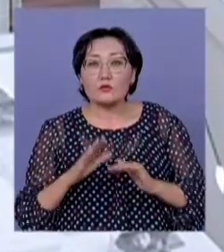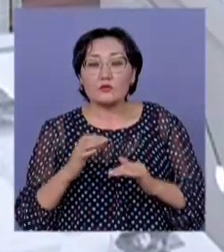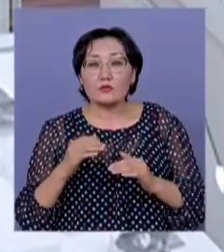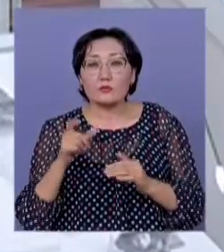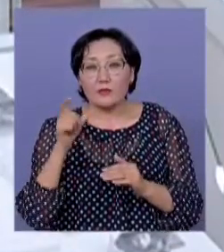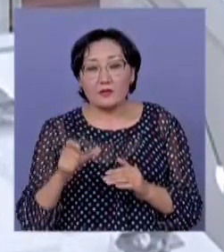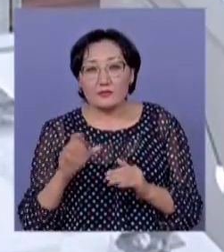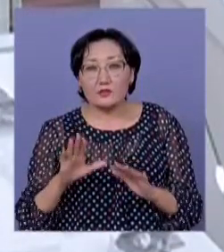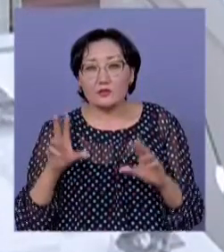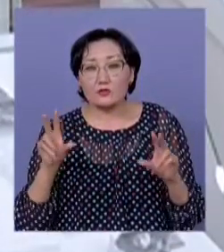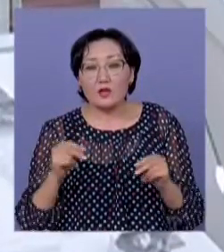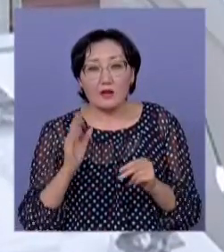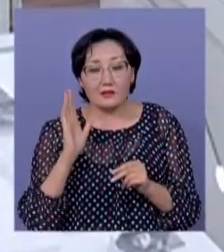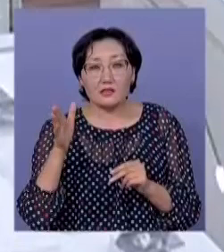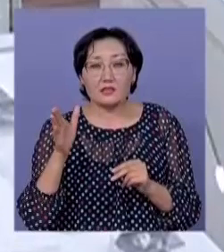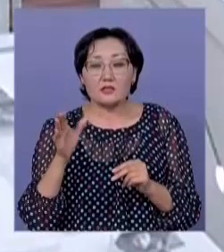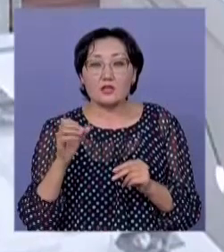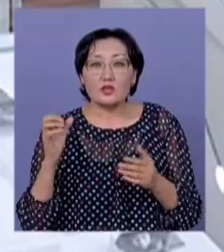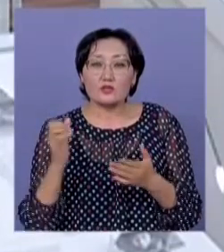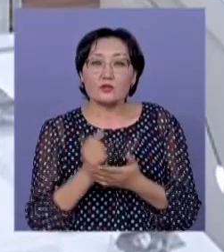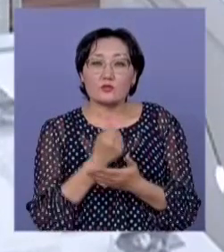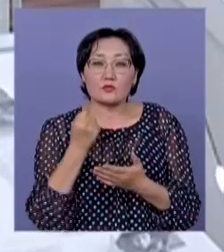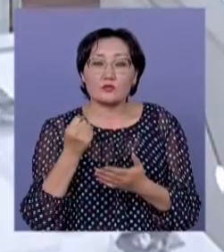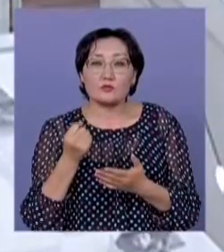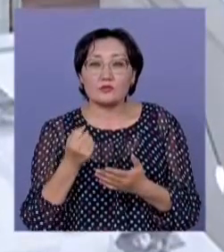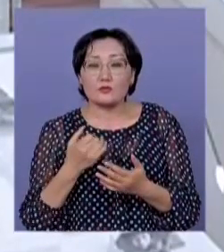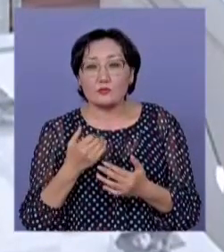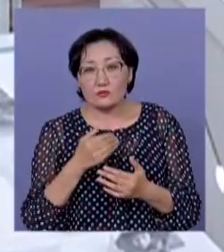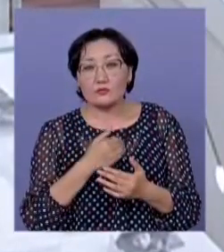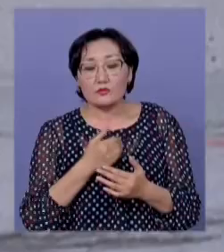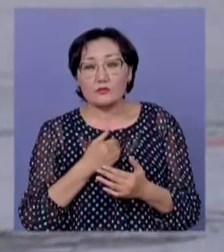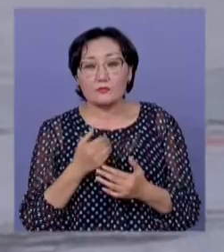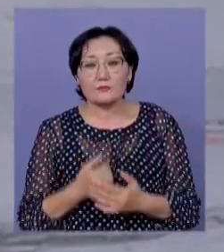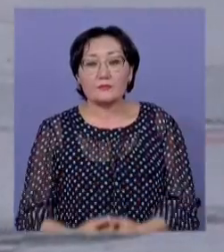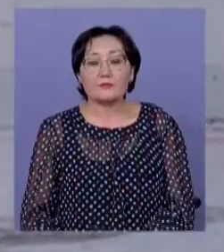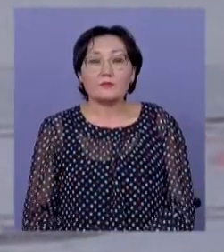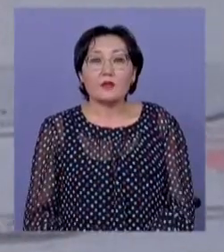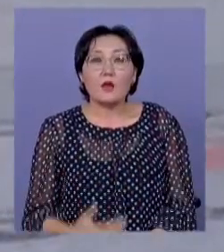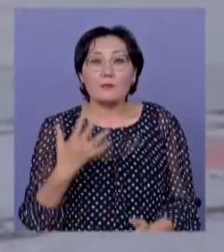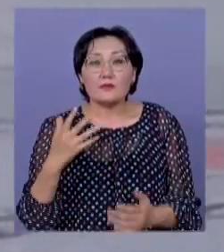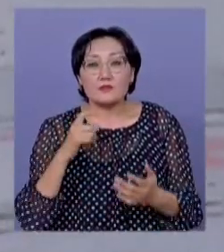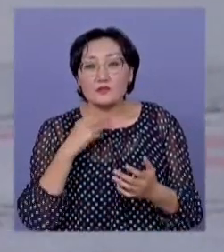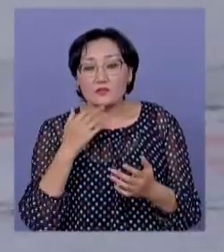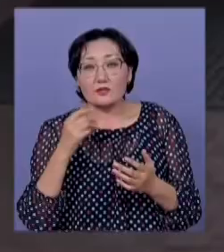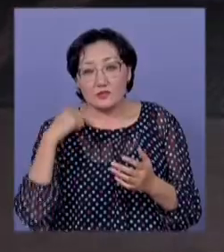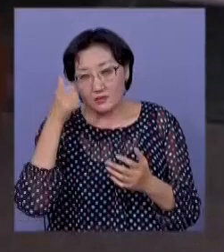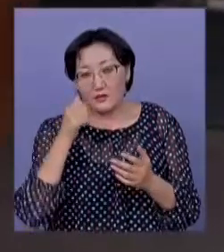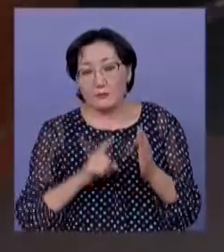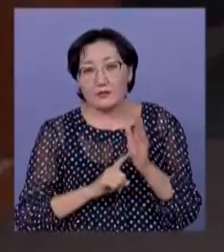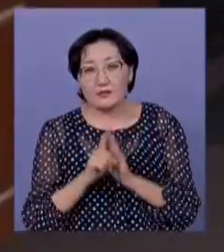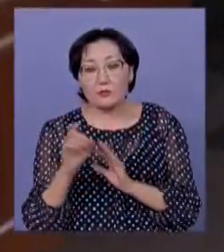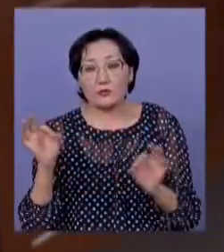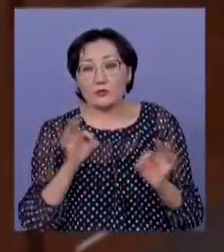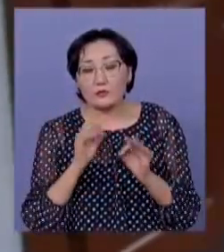жетістік, алға, жеңіске жетуіне біз көзіміз жетіп отыр. 5 жасынан бастап, әнге қызыққандарын